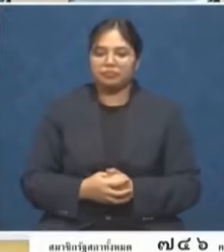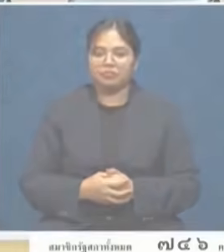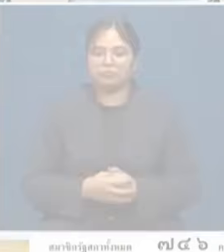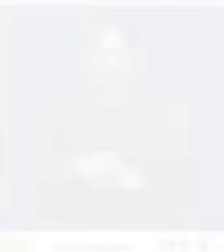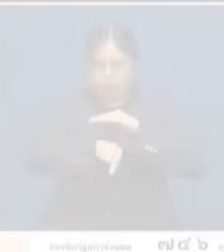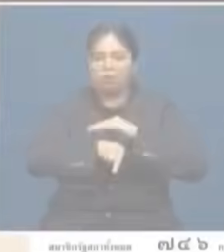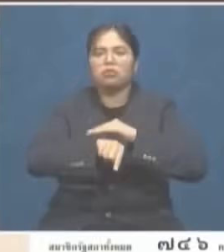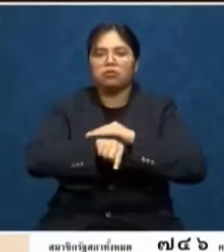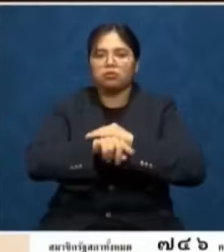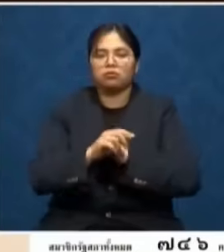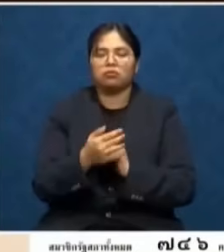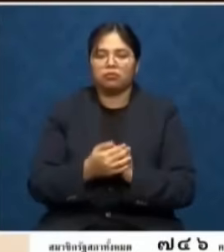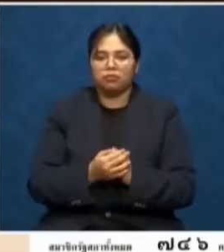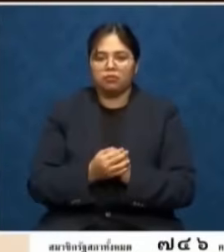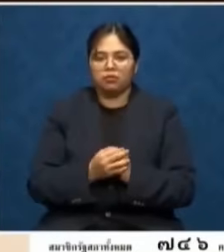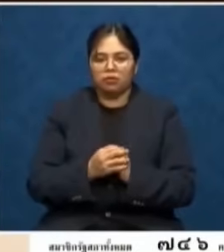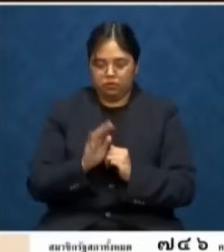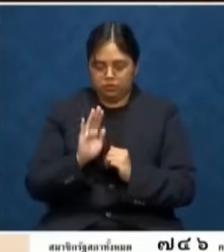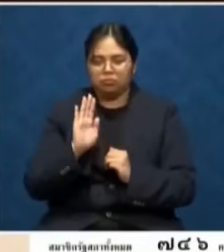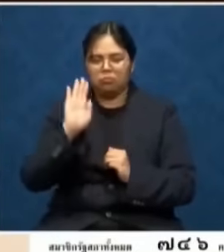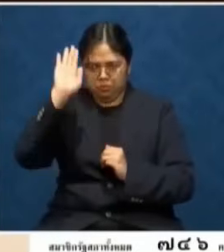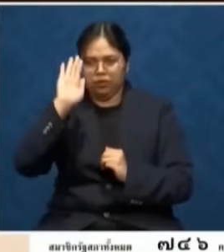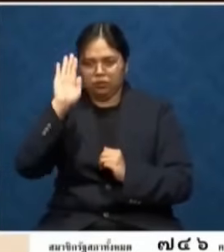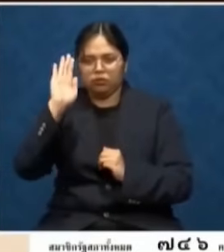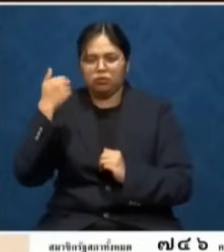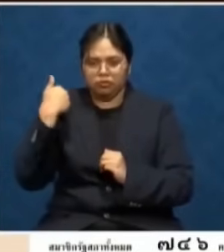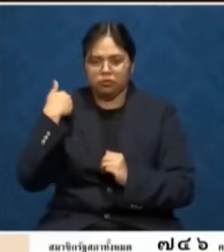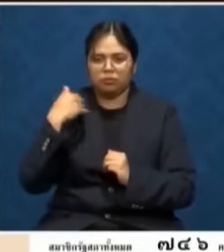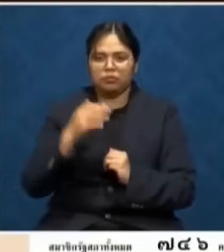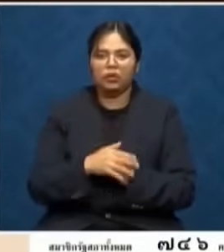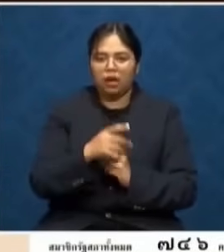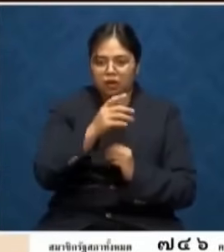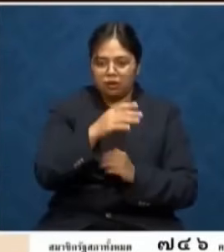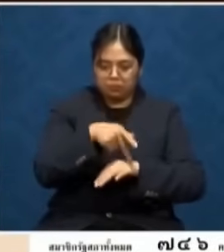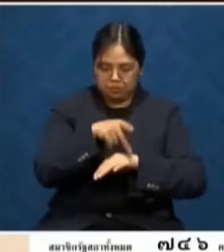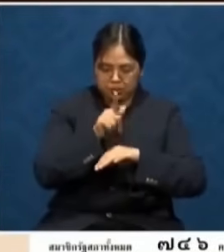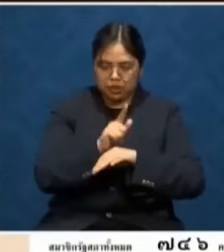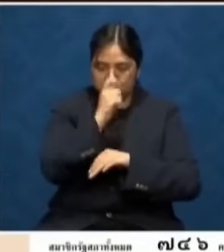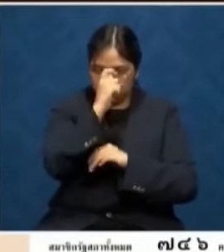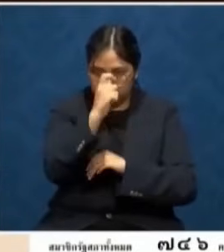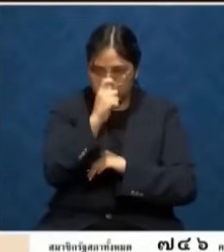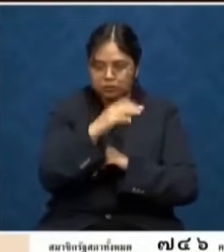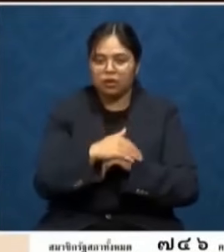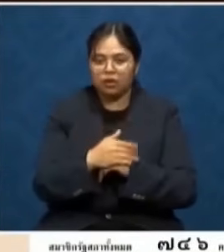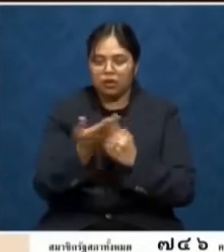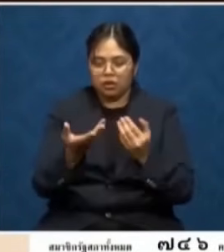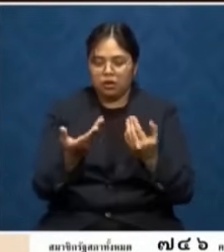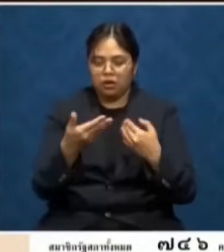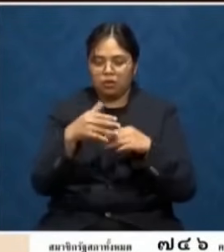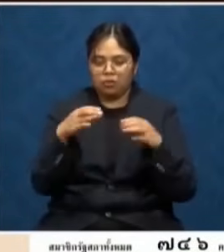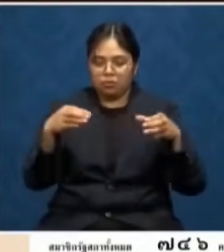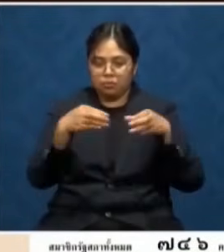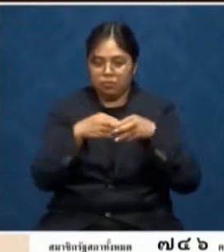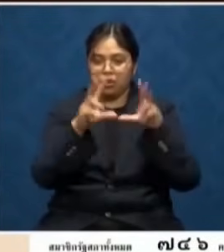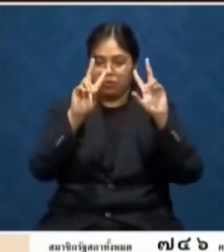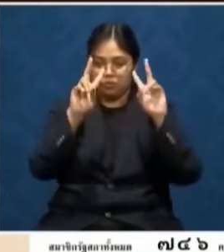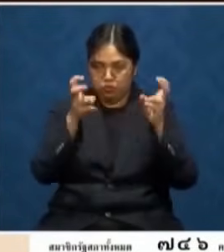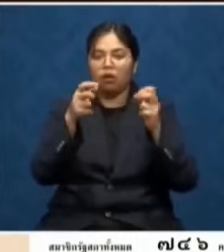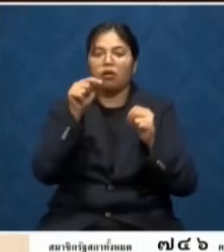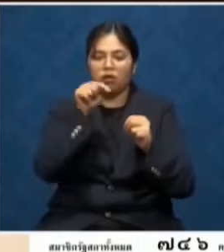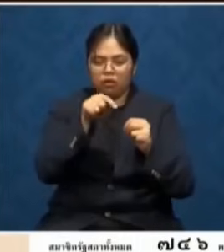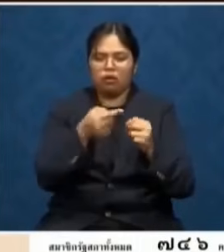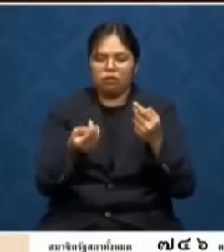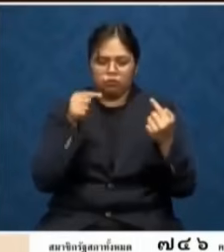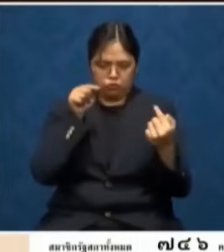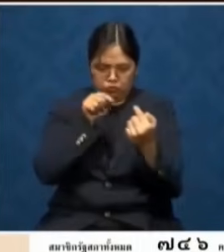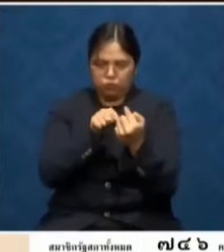ละ20คน ตามที่ผู้ประท้วงครับ ครับท่านประธานที่เคารพครับ ขอให้ท่านเข้าอยู่ใน มันเป็นความจริง